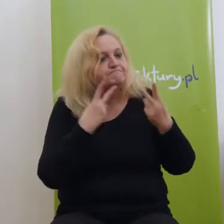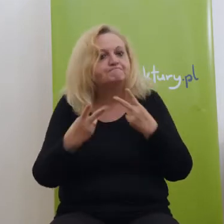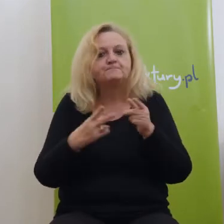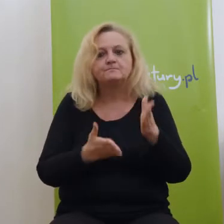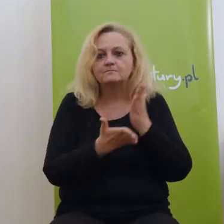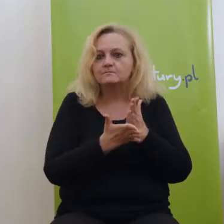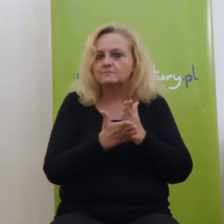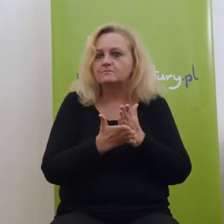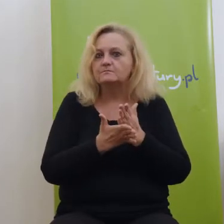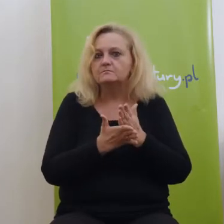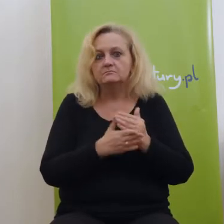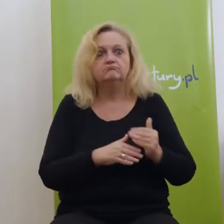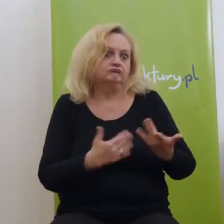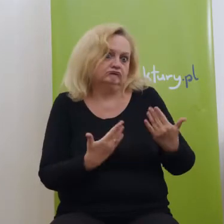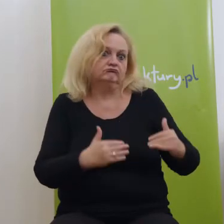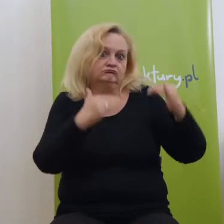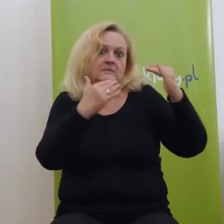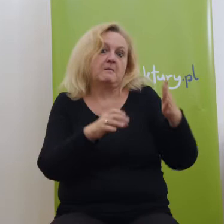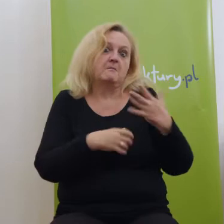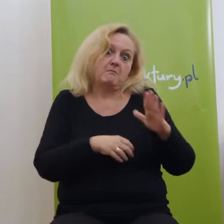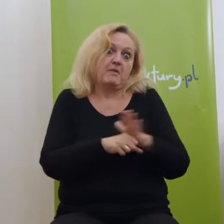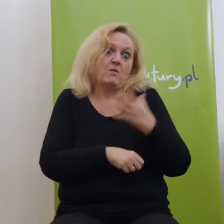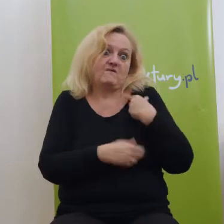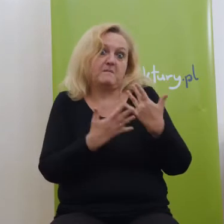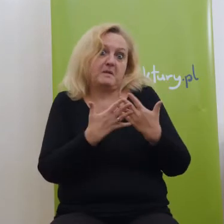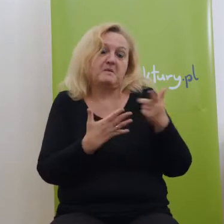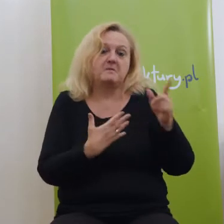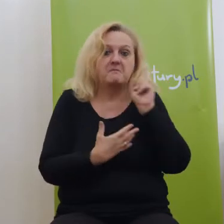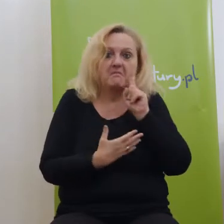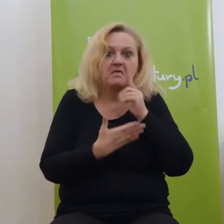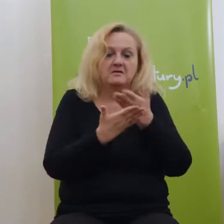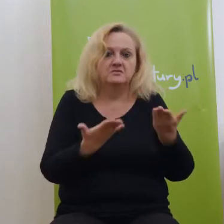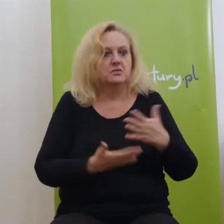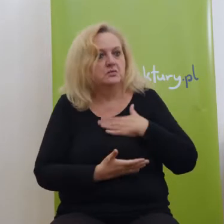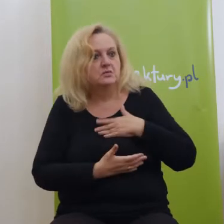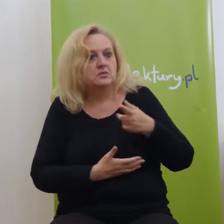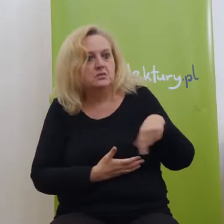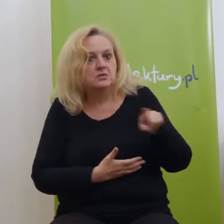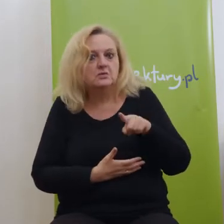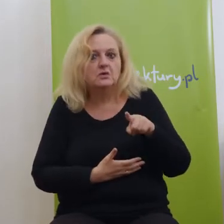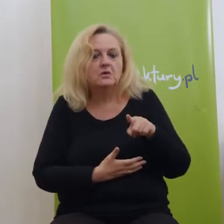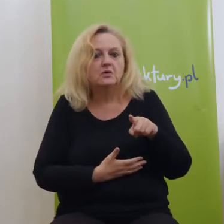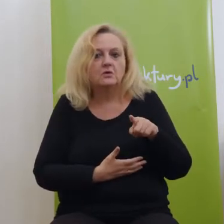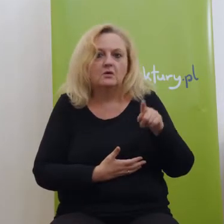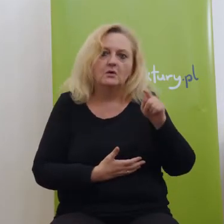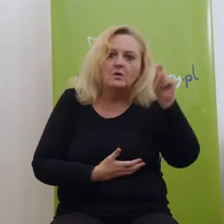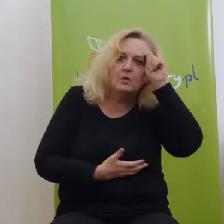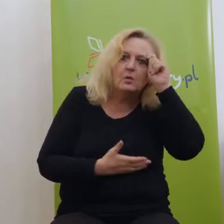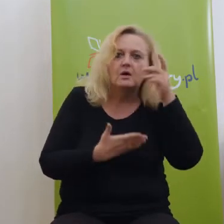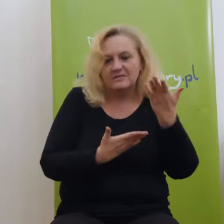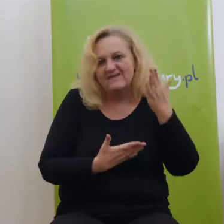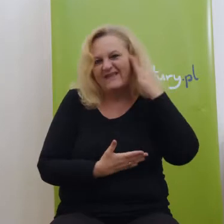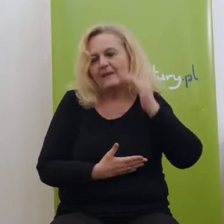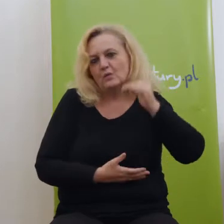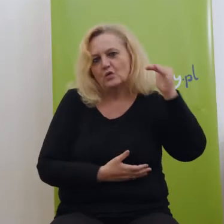które są już prawie dorosłymi mężczyznami i które sprawiają mi rozliczne kłopoty, jak to dorośli